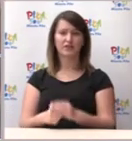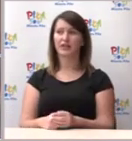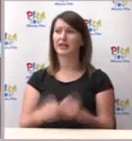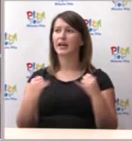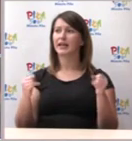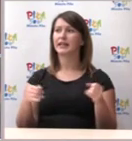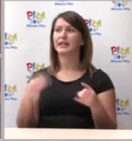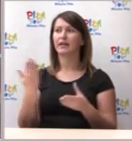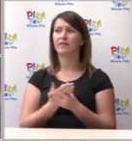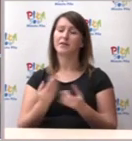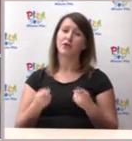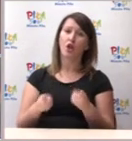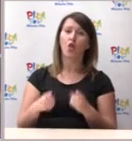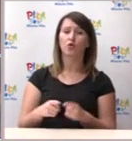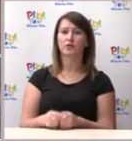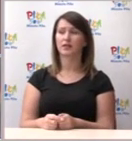oraz